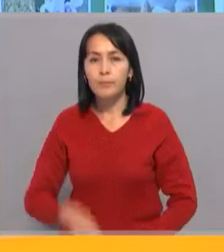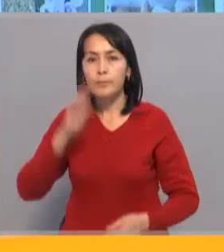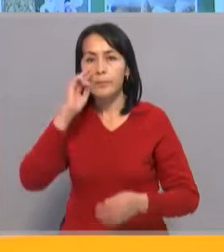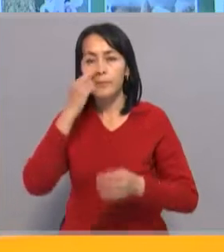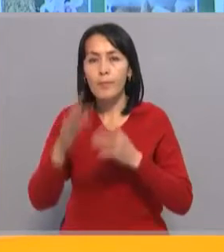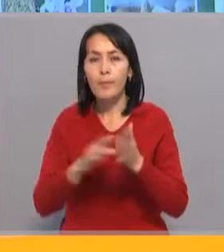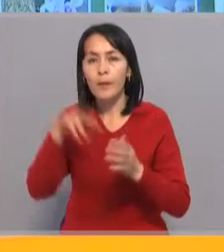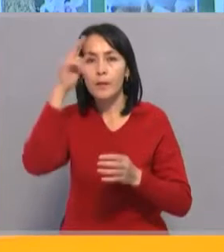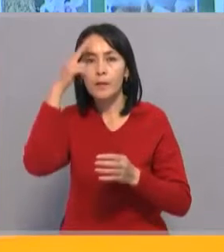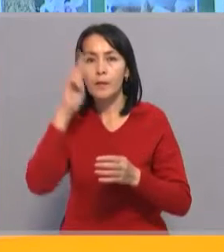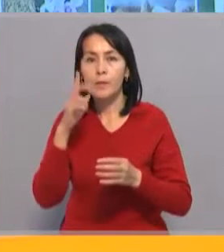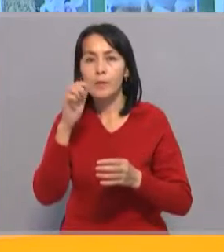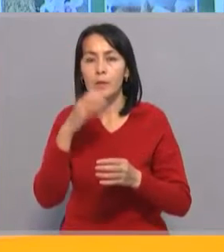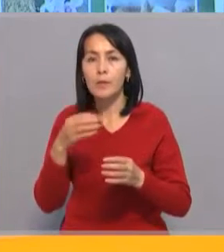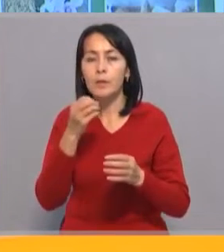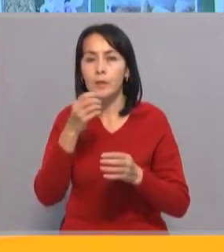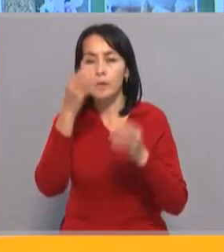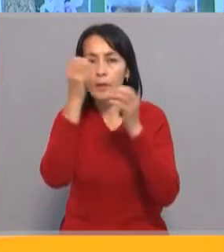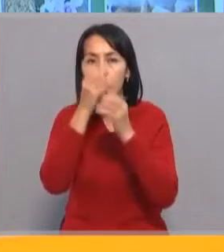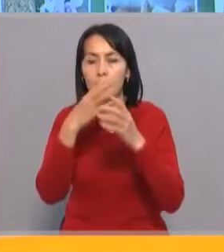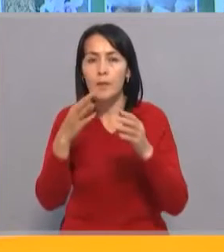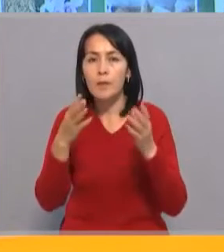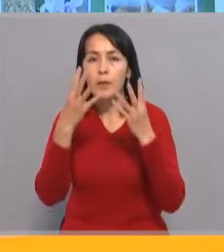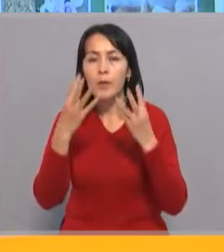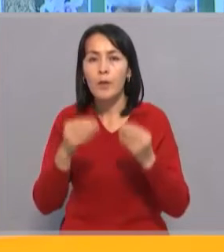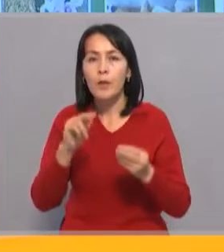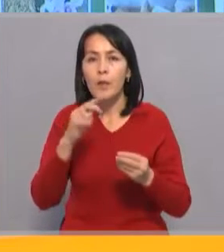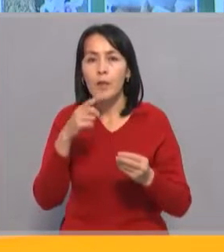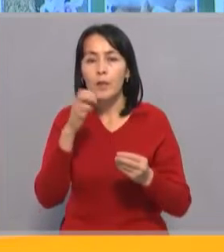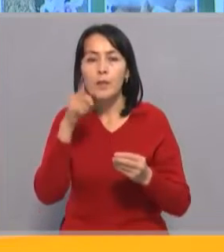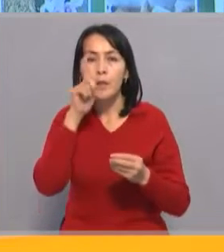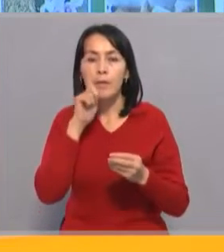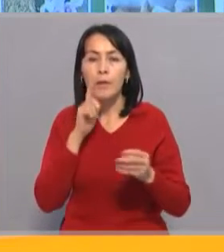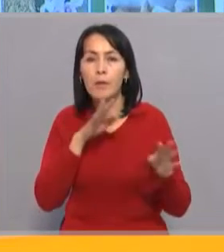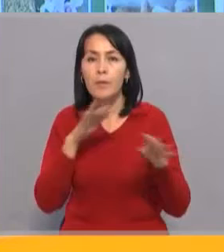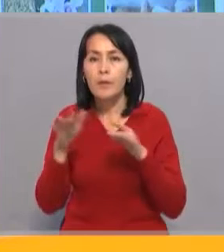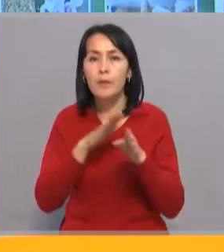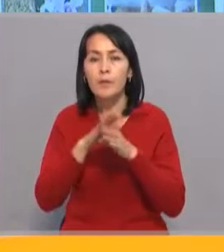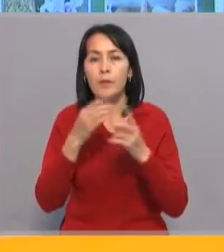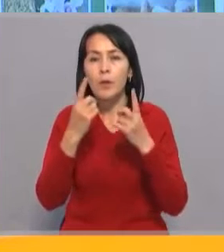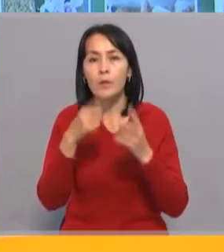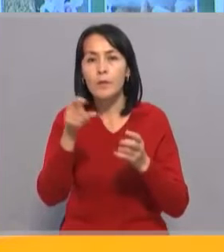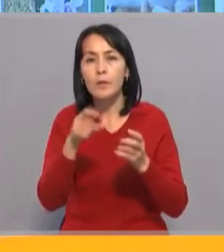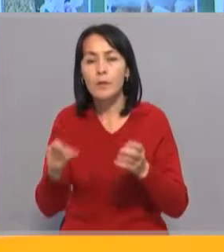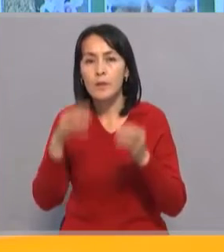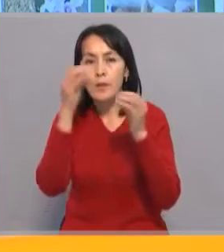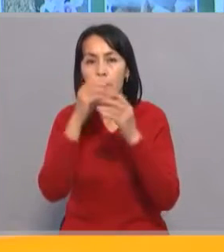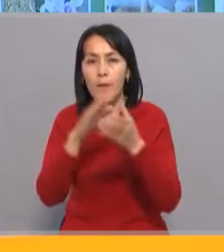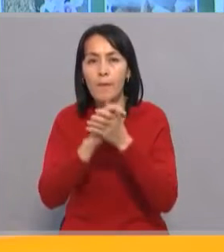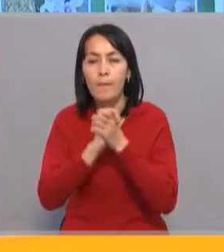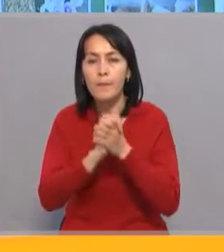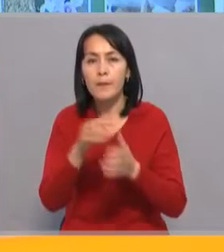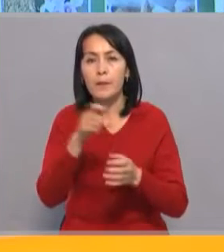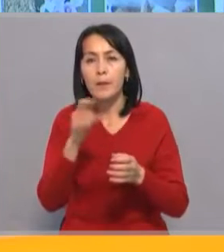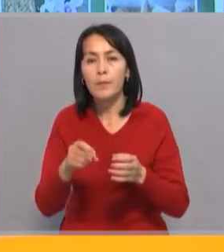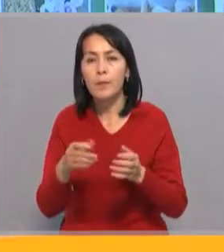Шымкентте татар башқұрт этносының мәдениет күніне орай чак-чак байрам мерекесі өтті. Мейрамға зиялы қауым өкілдері, этномәдени бірлестік